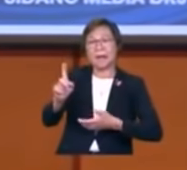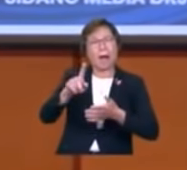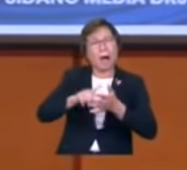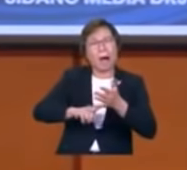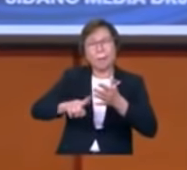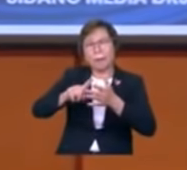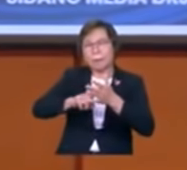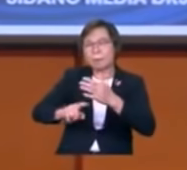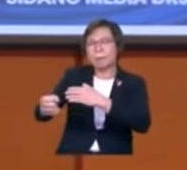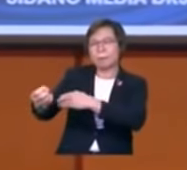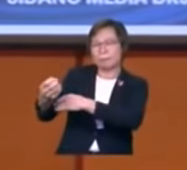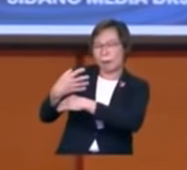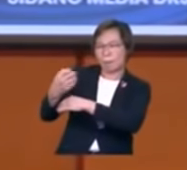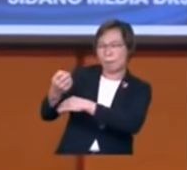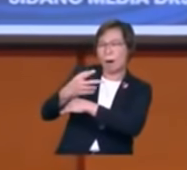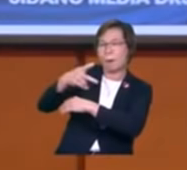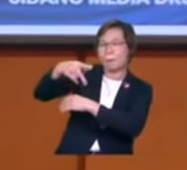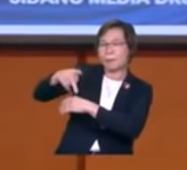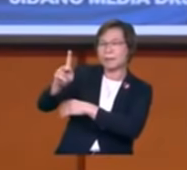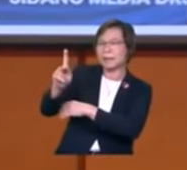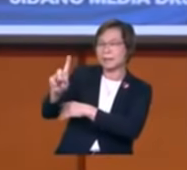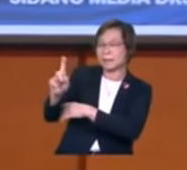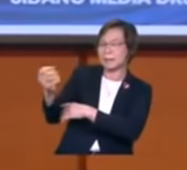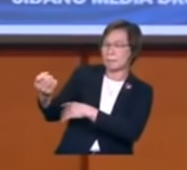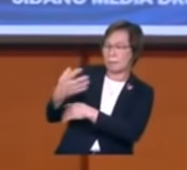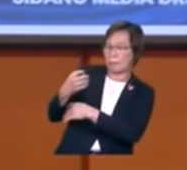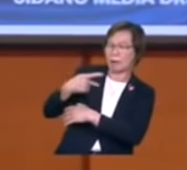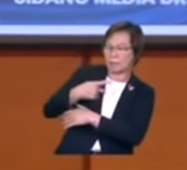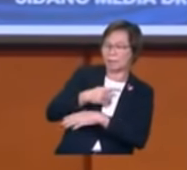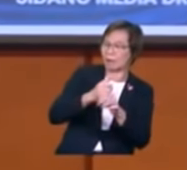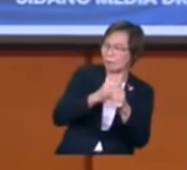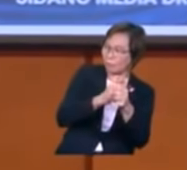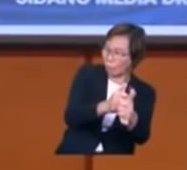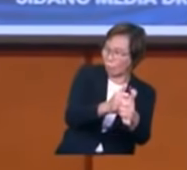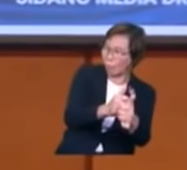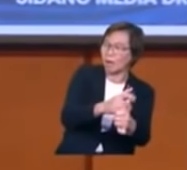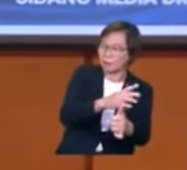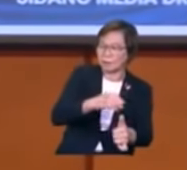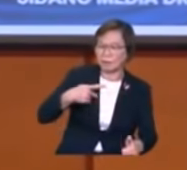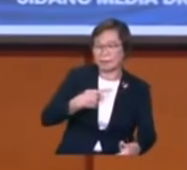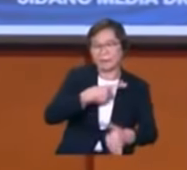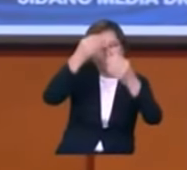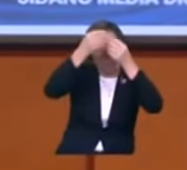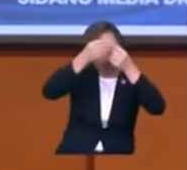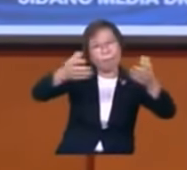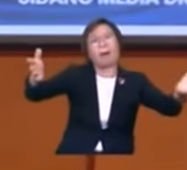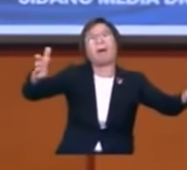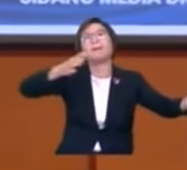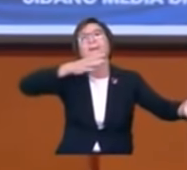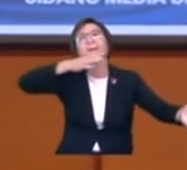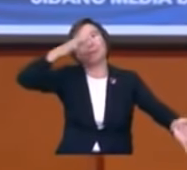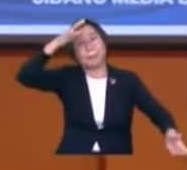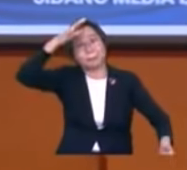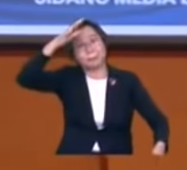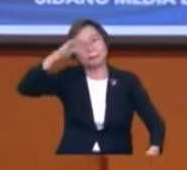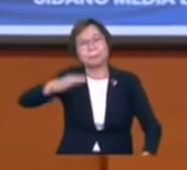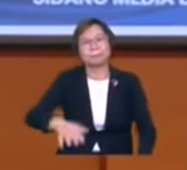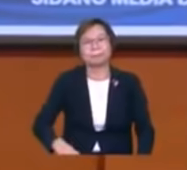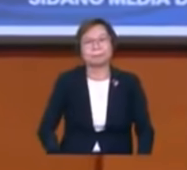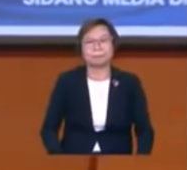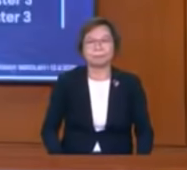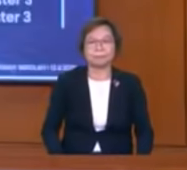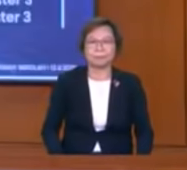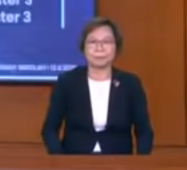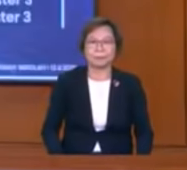saja nasihat yang diberikan oleh Peka dikit akan laksanakan Nah kita akan Ma umumkan kepada Ibu Bapa